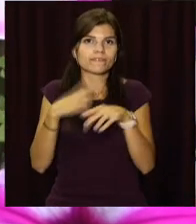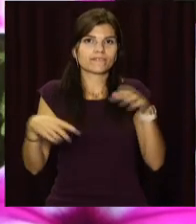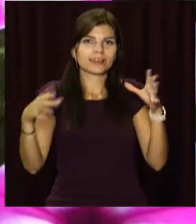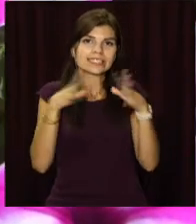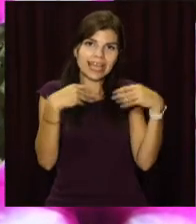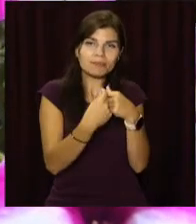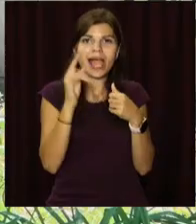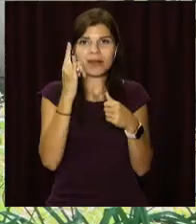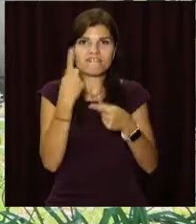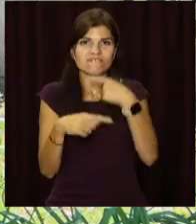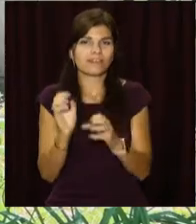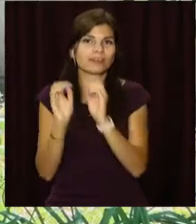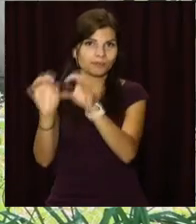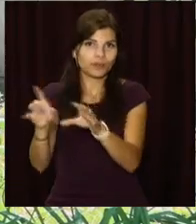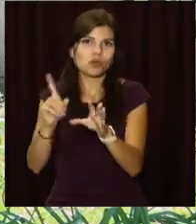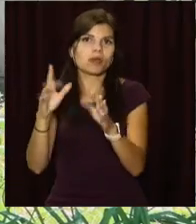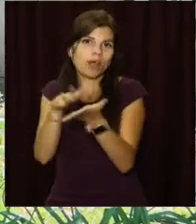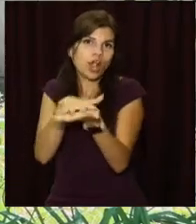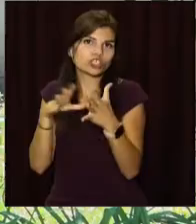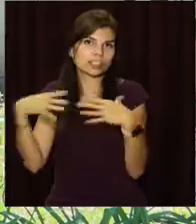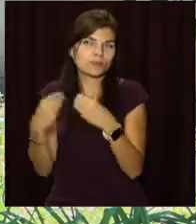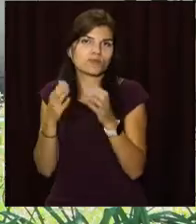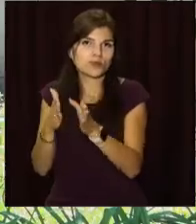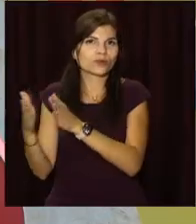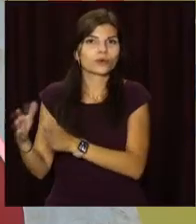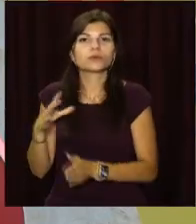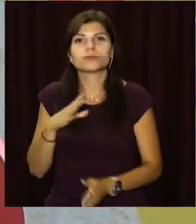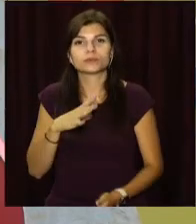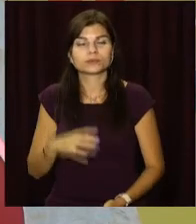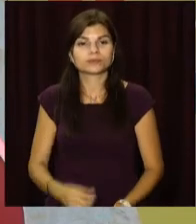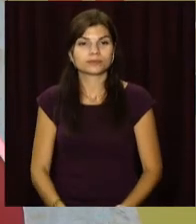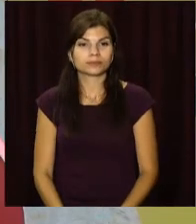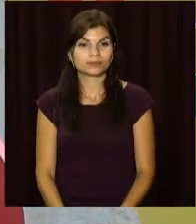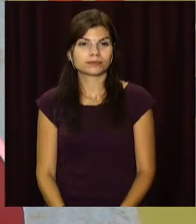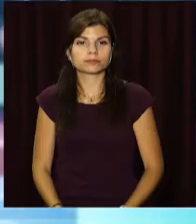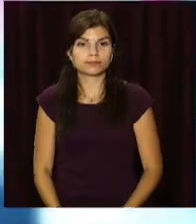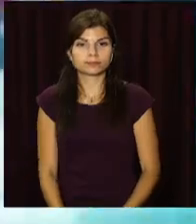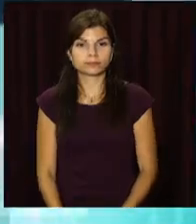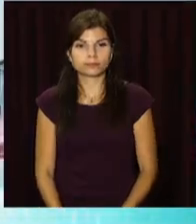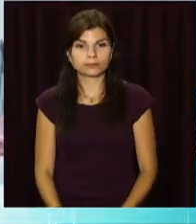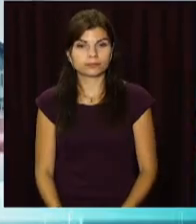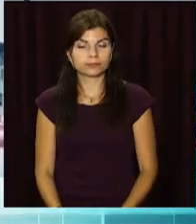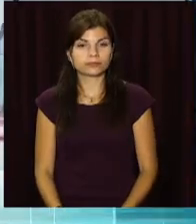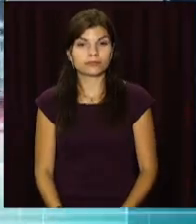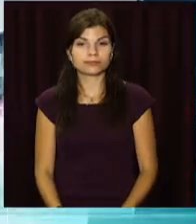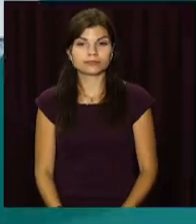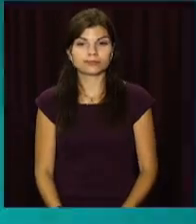але по всій країні. В'ячеслав Куліш, Володимир Туркулець, Open News, телеканал «Відкритий».